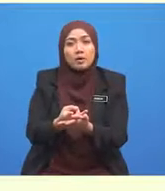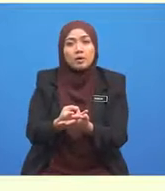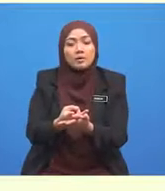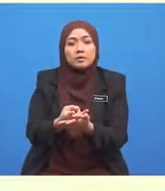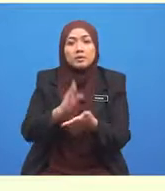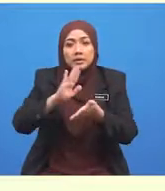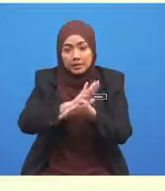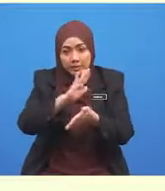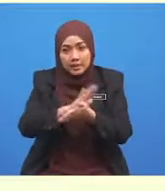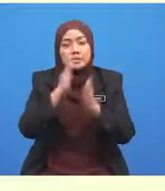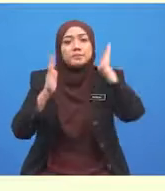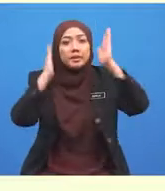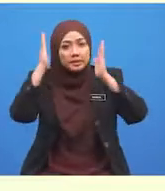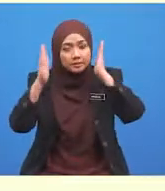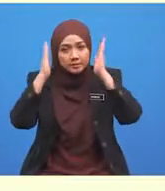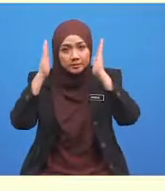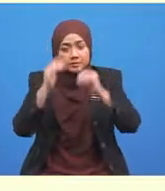wang kertas?